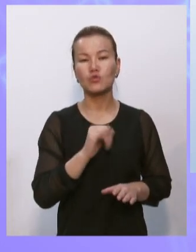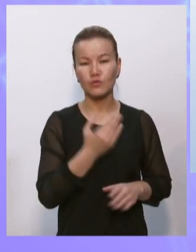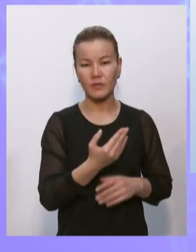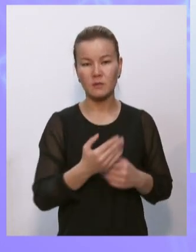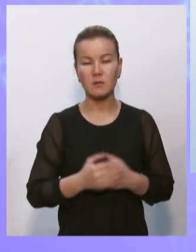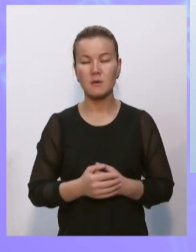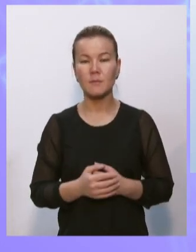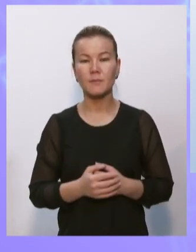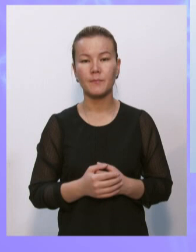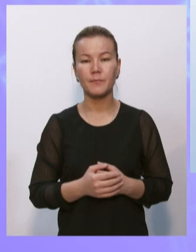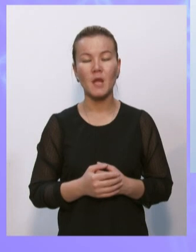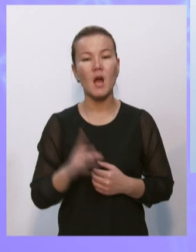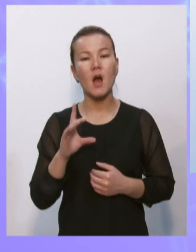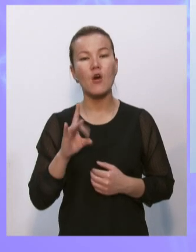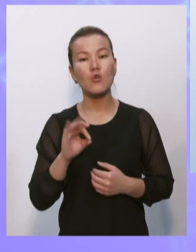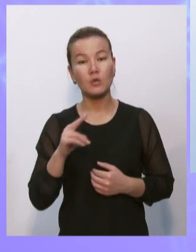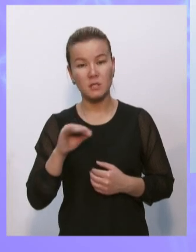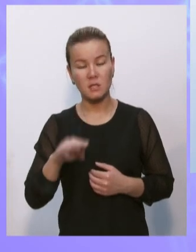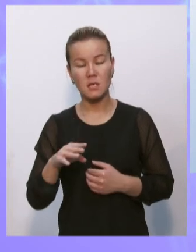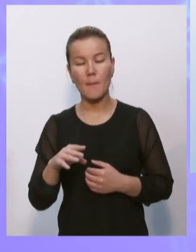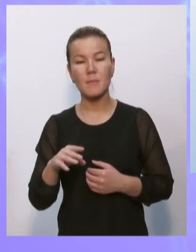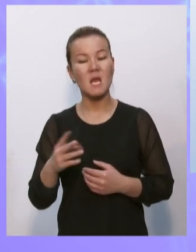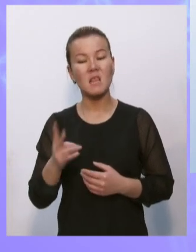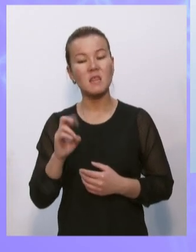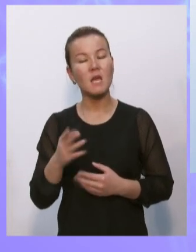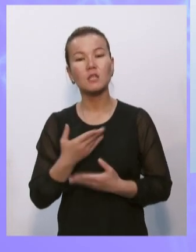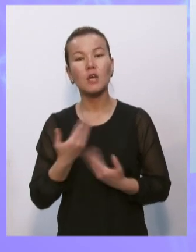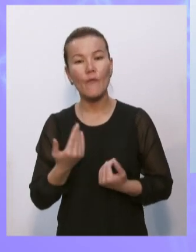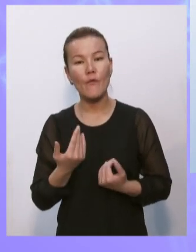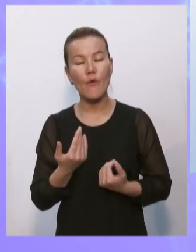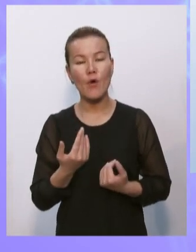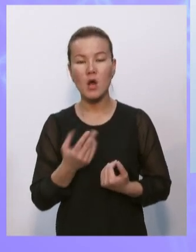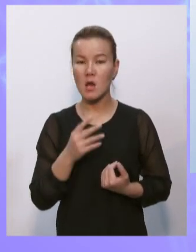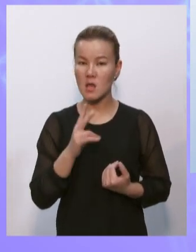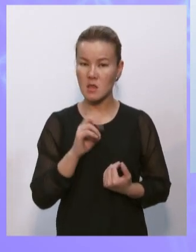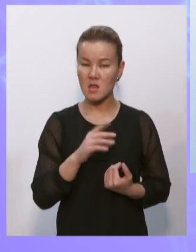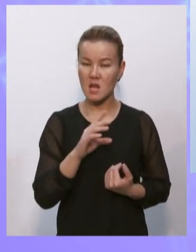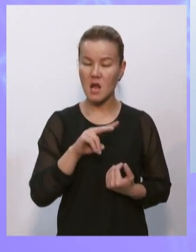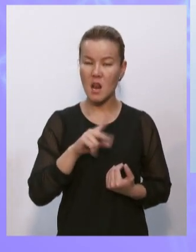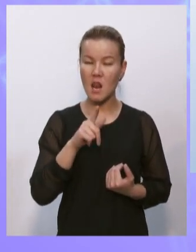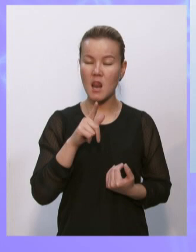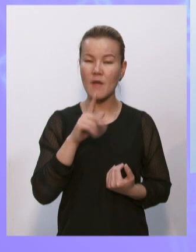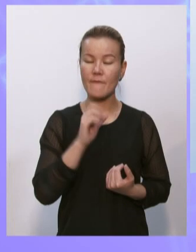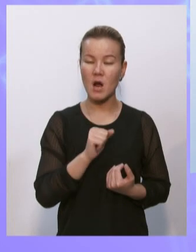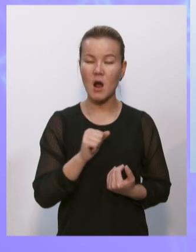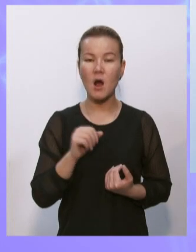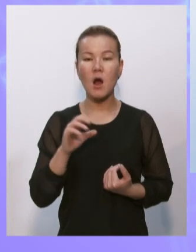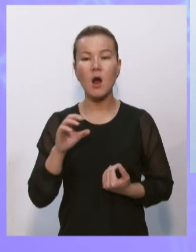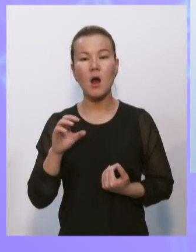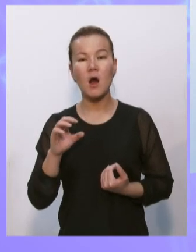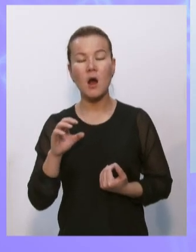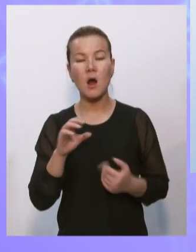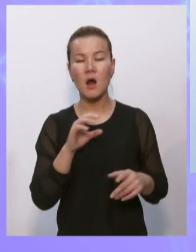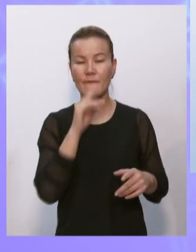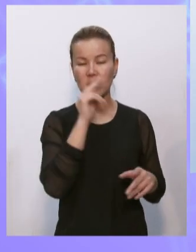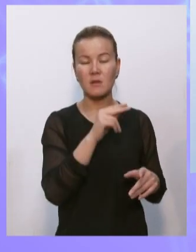существительное. В родительном падеже нет кого? Льва. А чего? Стола. В